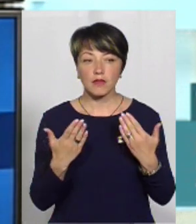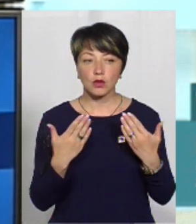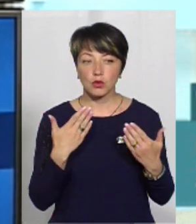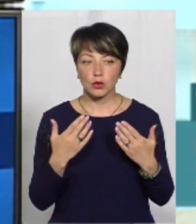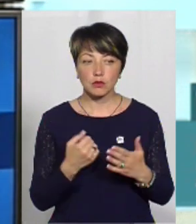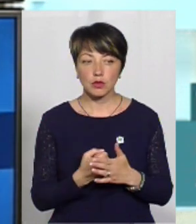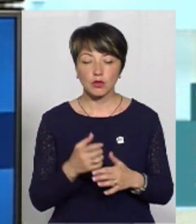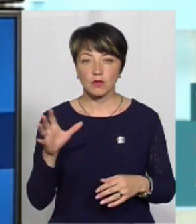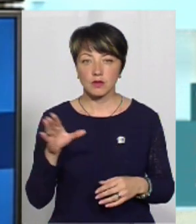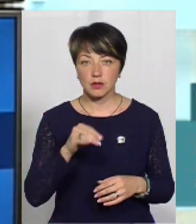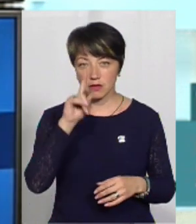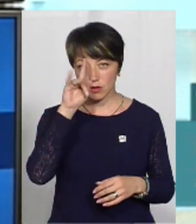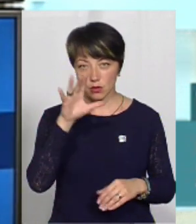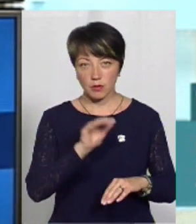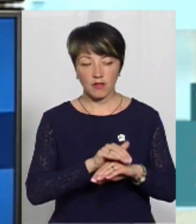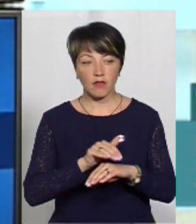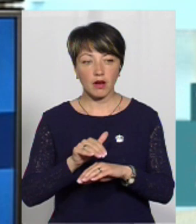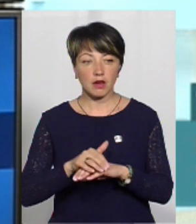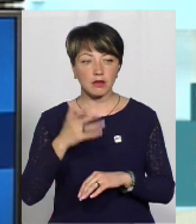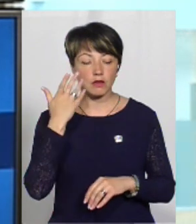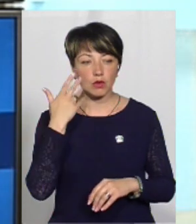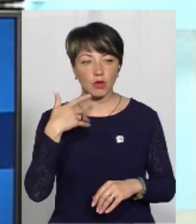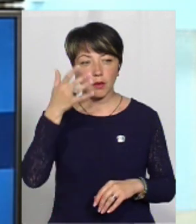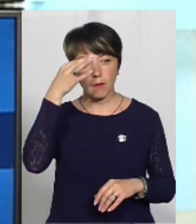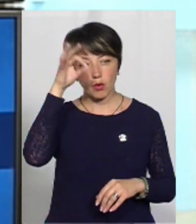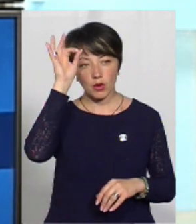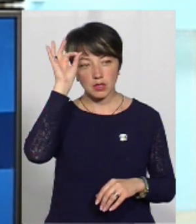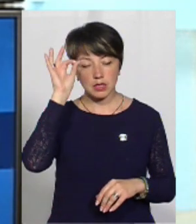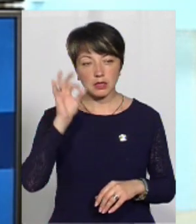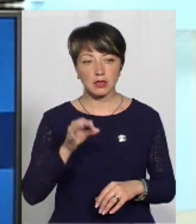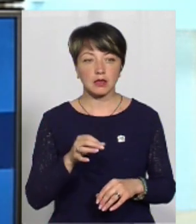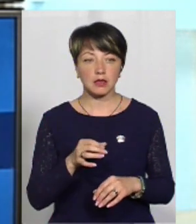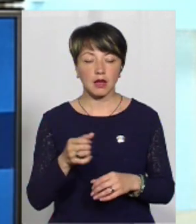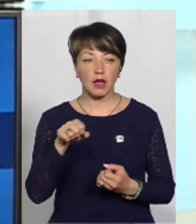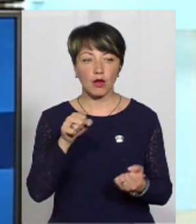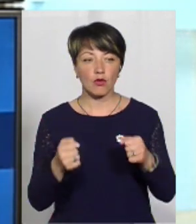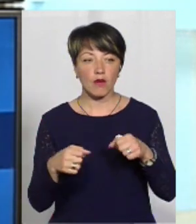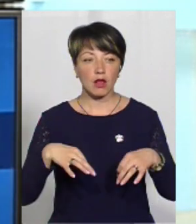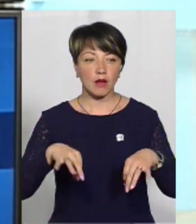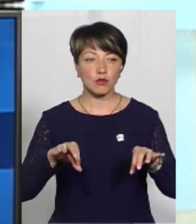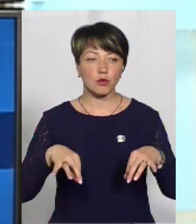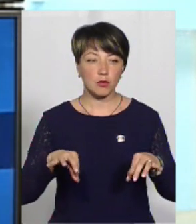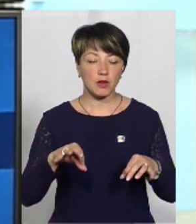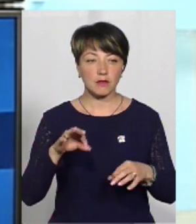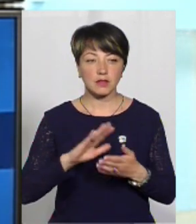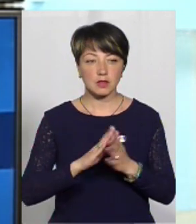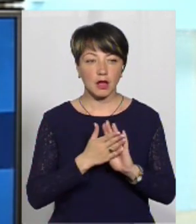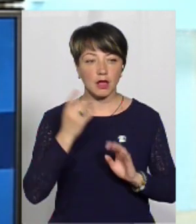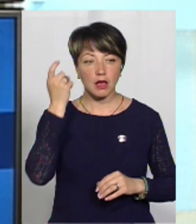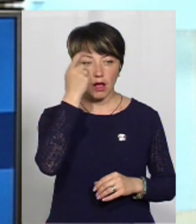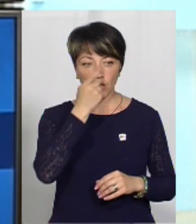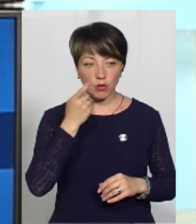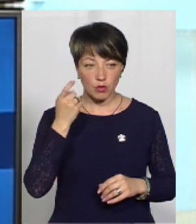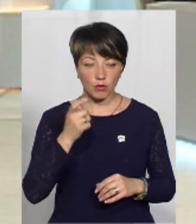до всім відомих фактів, коли поліцейські здійснюють керування автомобілями в стані